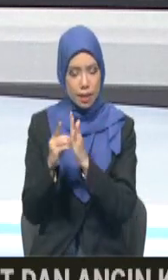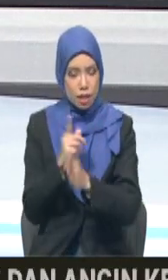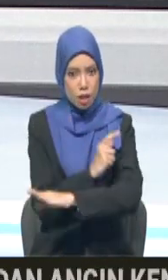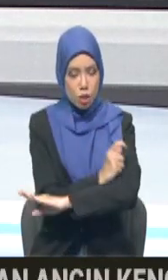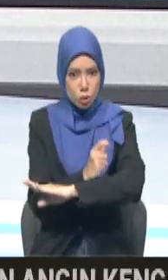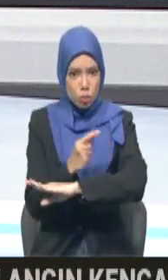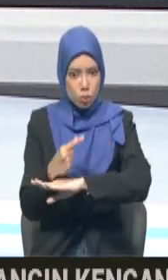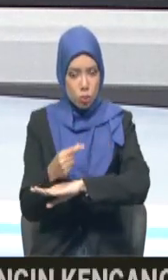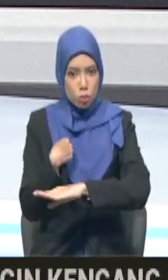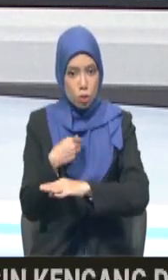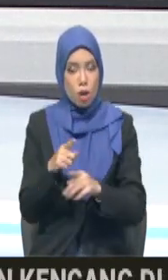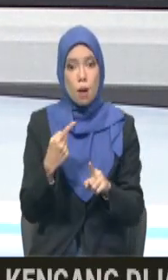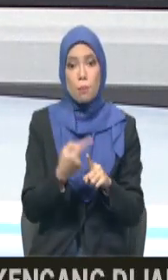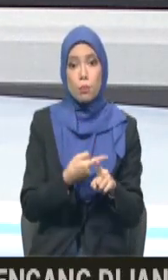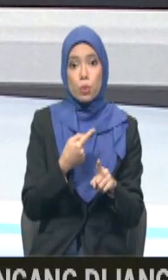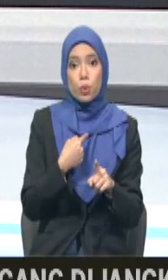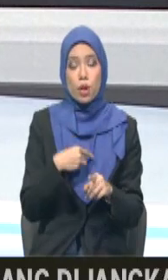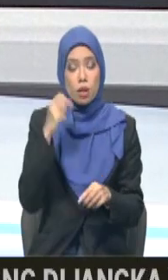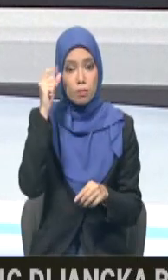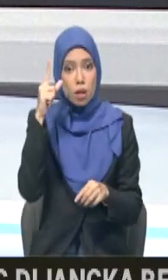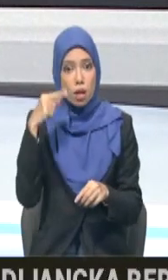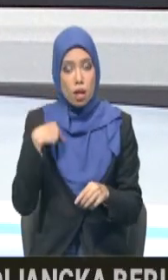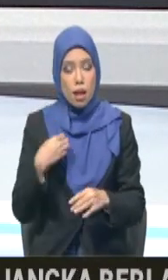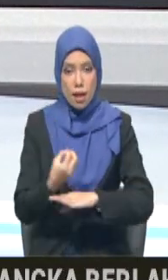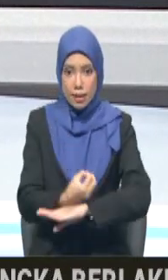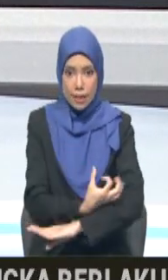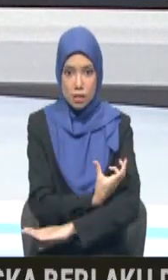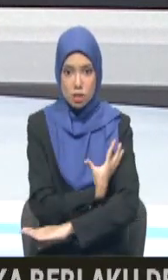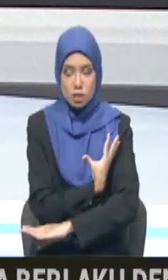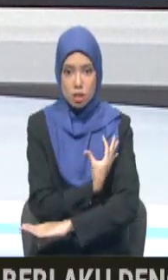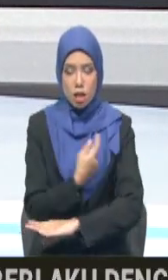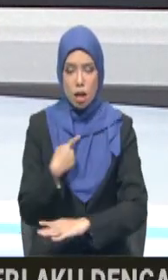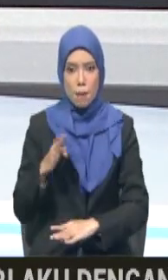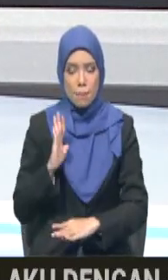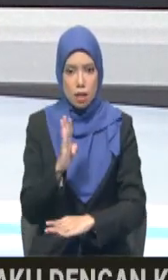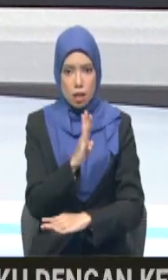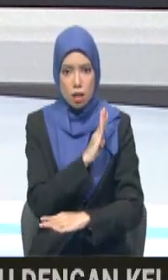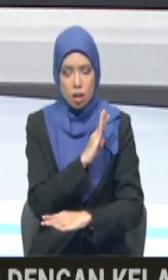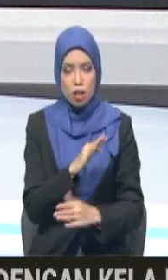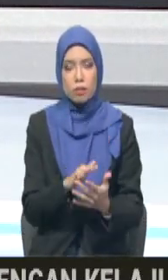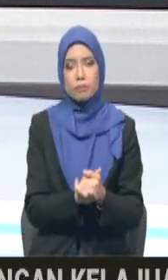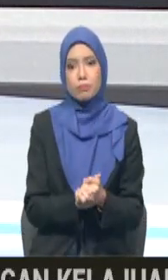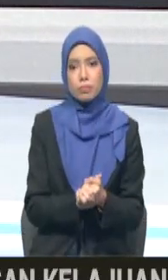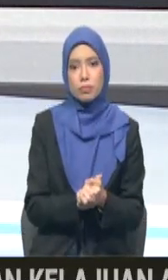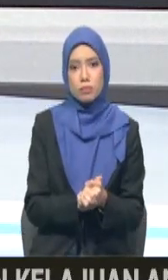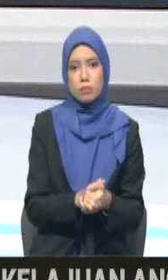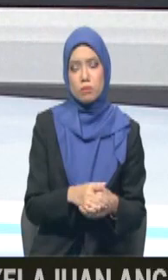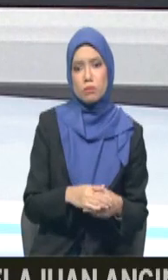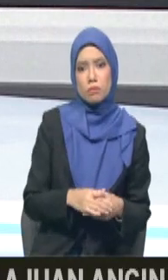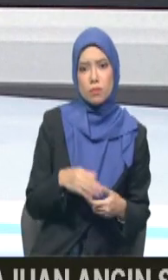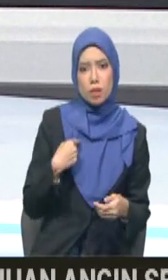sambutan bulan kesedaran kanser payudara forum diadakan pagi tadi di dewan seri kenangan Kompleks dewan